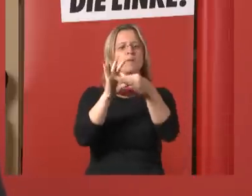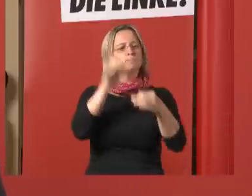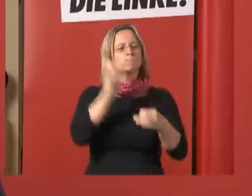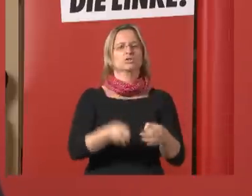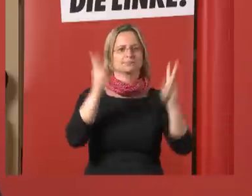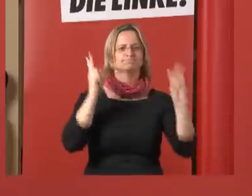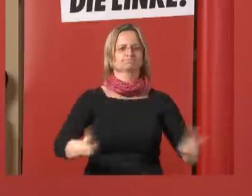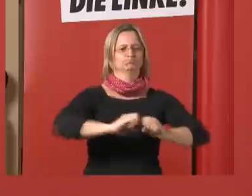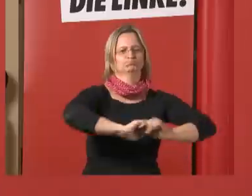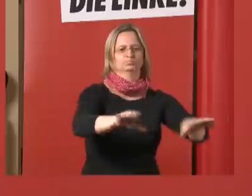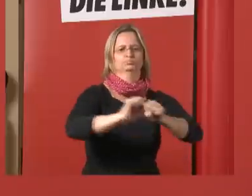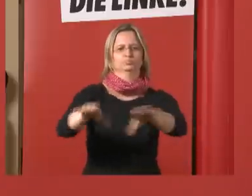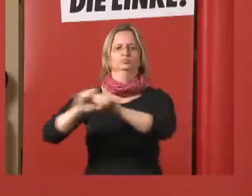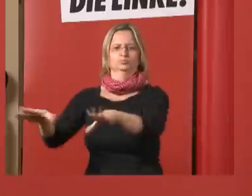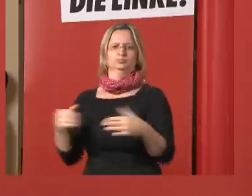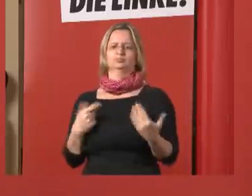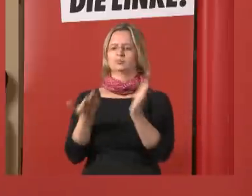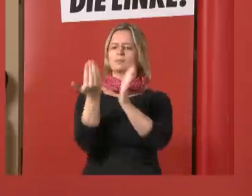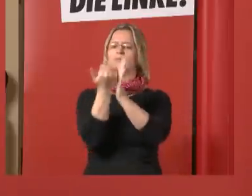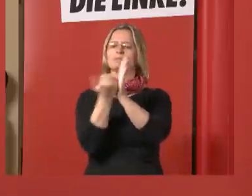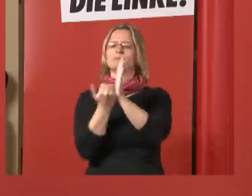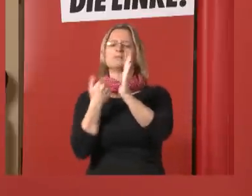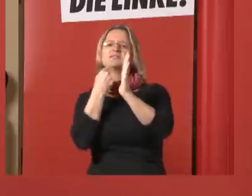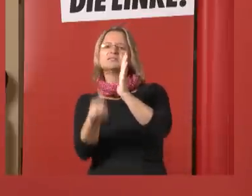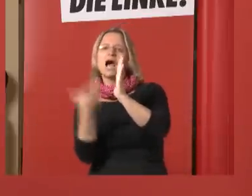wollen. Nämlich, die sagt,